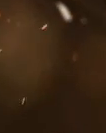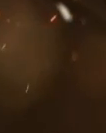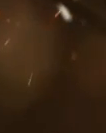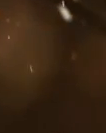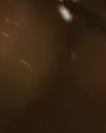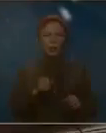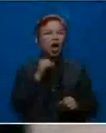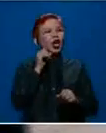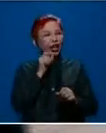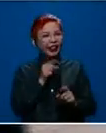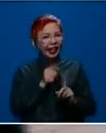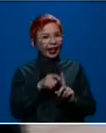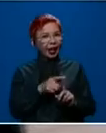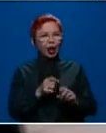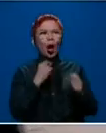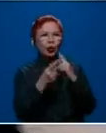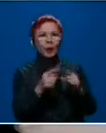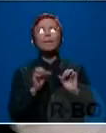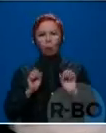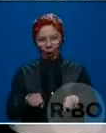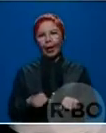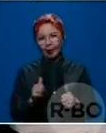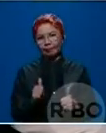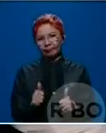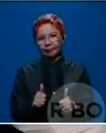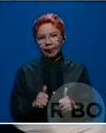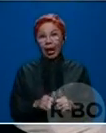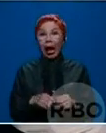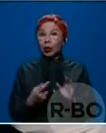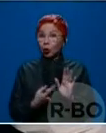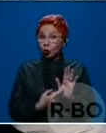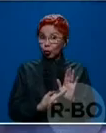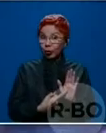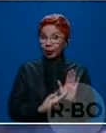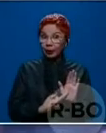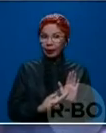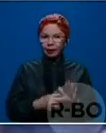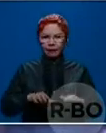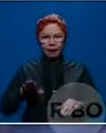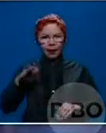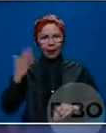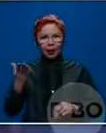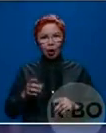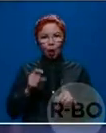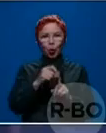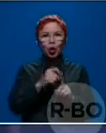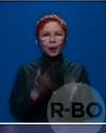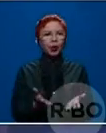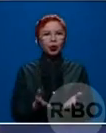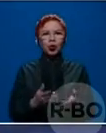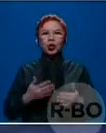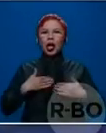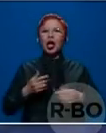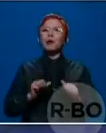makukan kritik ataupun argumen jika berbeda ataupun menunjukkan dengan lebih jelas Mengapa program yang dimiliki lebih